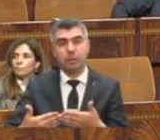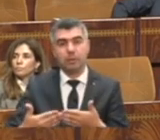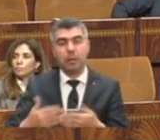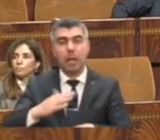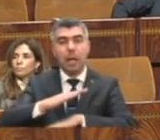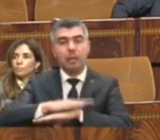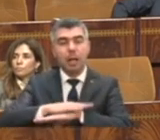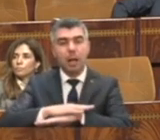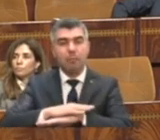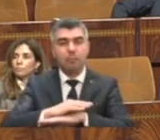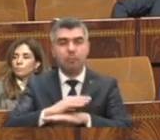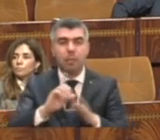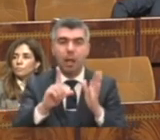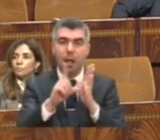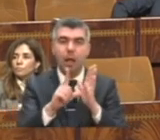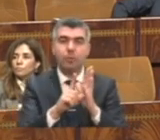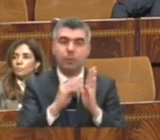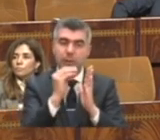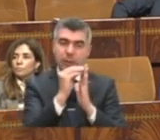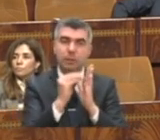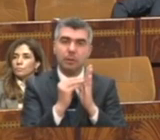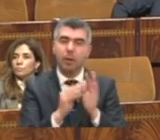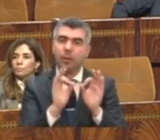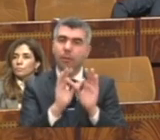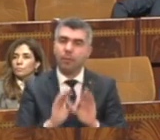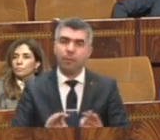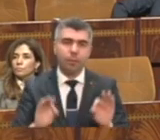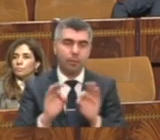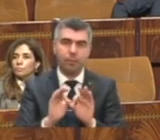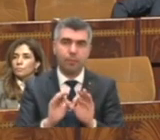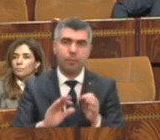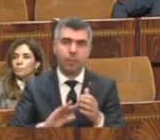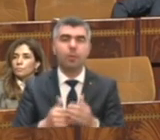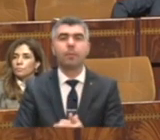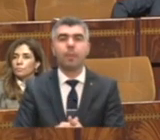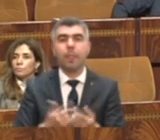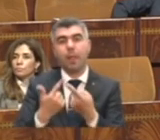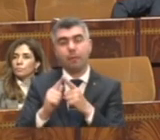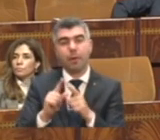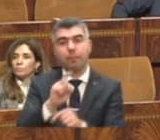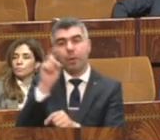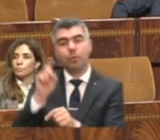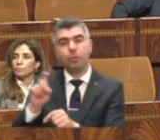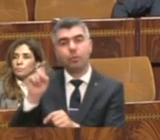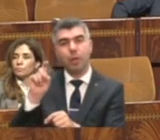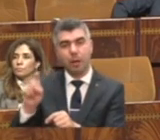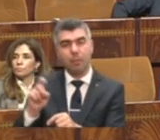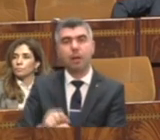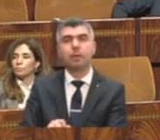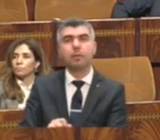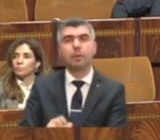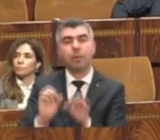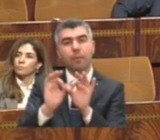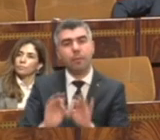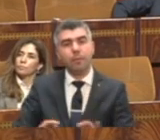هو منصوص عليه في دفاتر التحملات، ومن جهة أخرى الإقرار محدودية التدخل لدى بعض الجماعات وعدم قدرتها